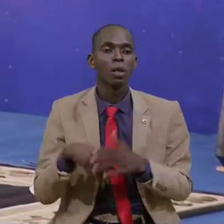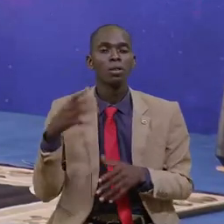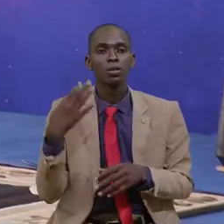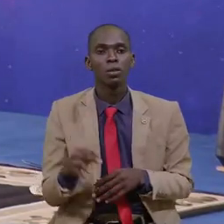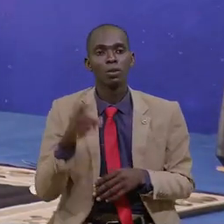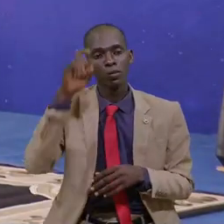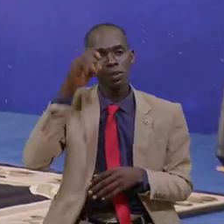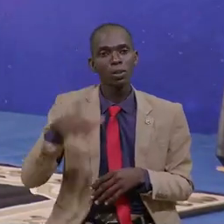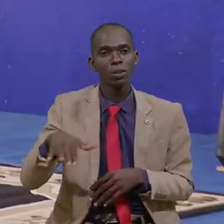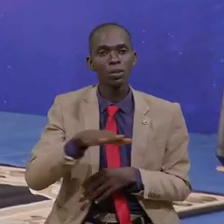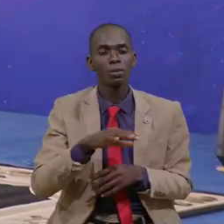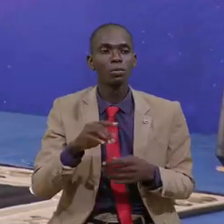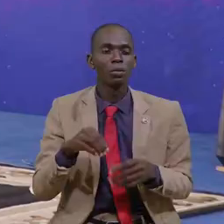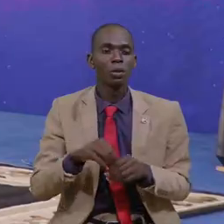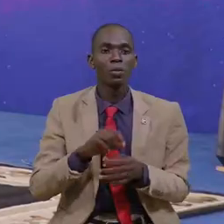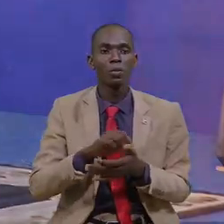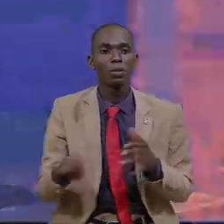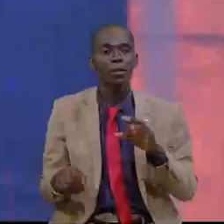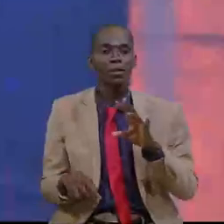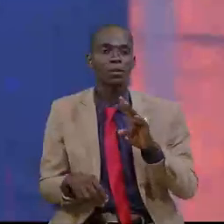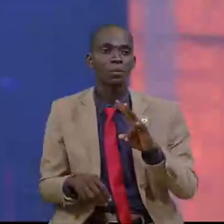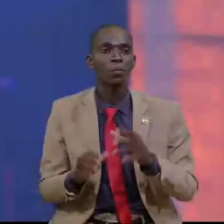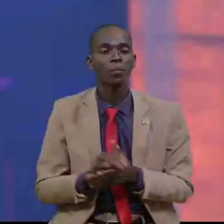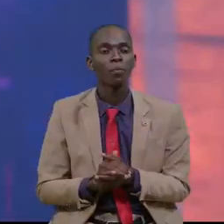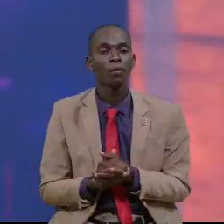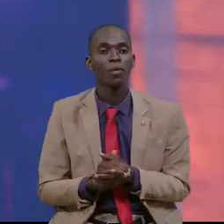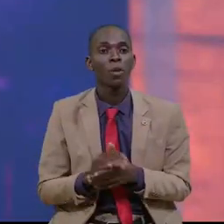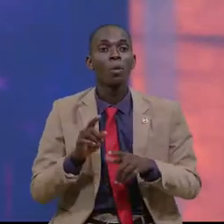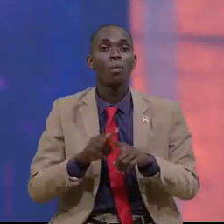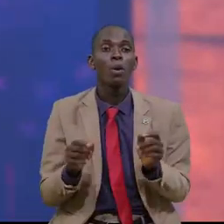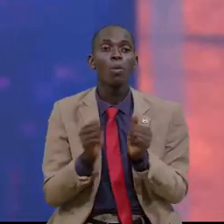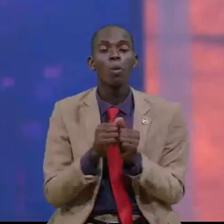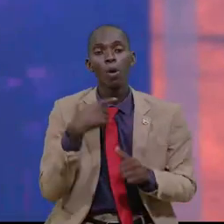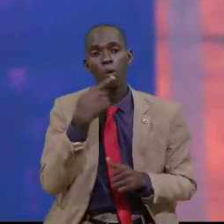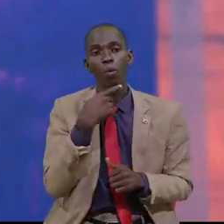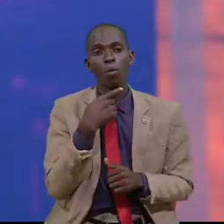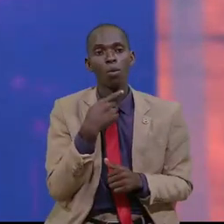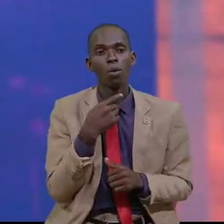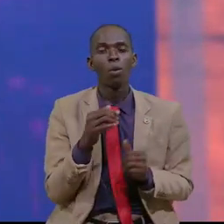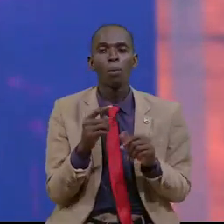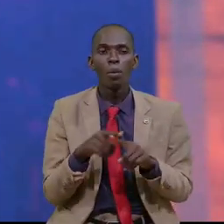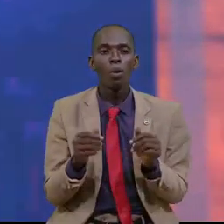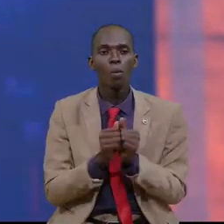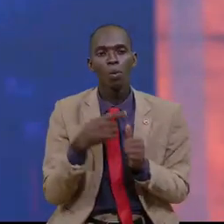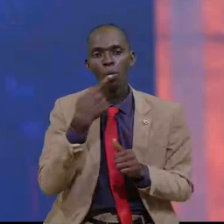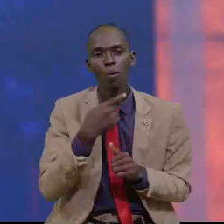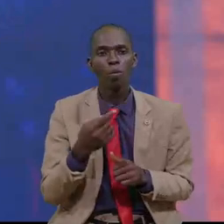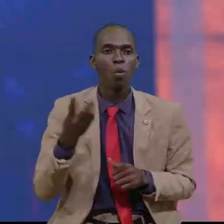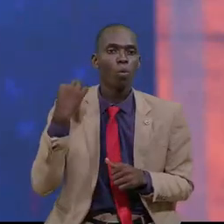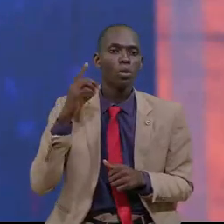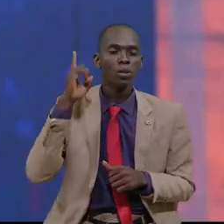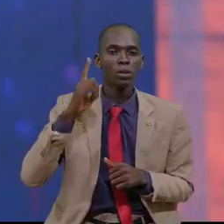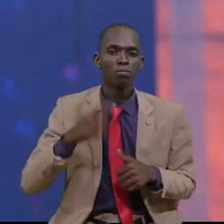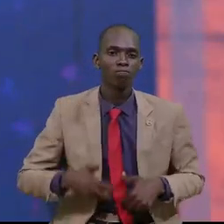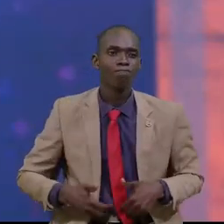d'Égypte sous la conduite de Moïse. Verset 17. Verset 17 dit, et contre qui Dieu-t-il furent-il